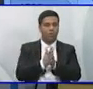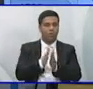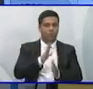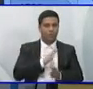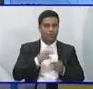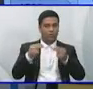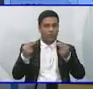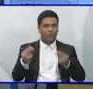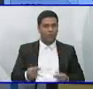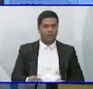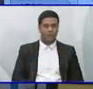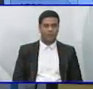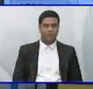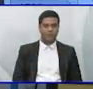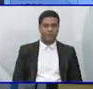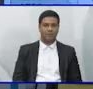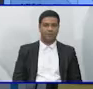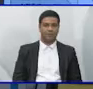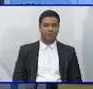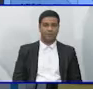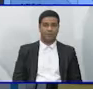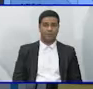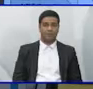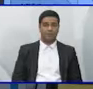qabul qilishiga kelishib olishadi.